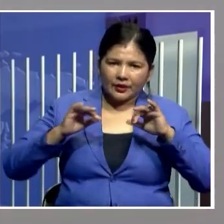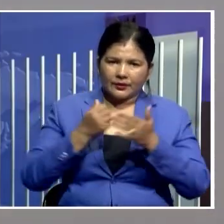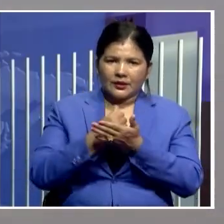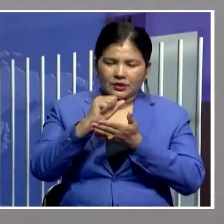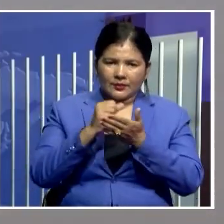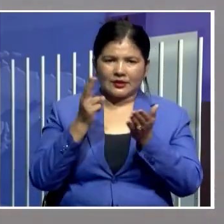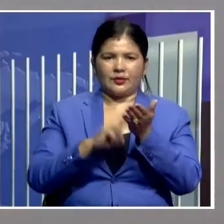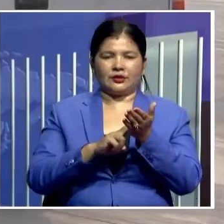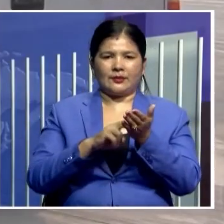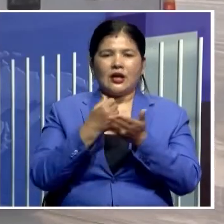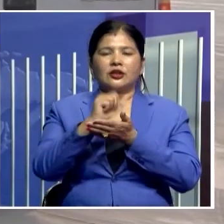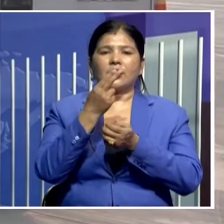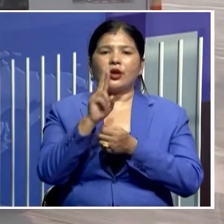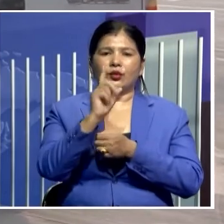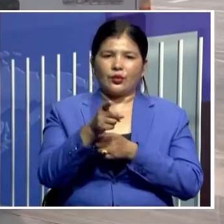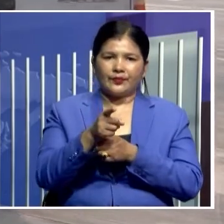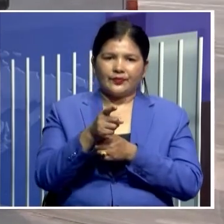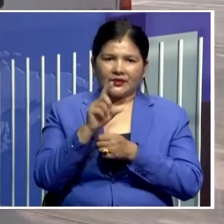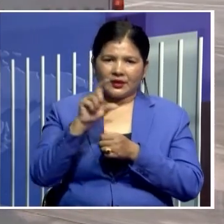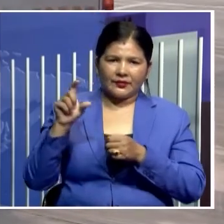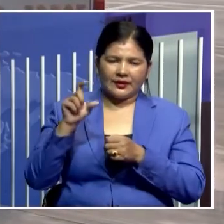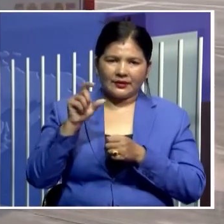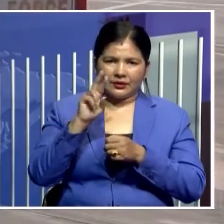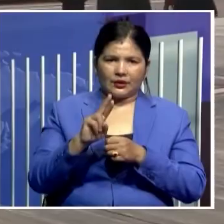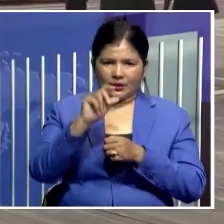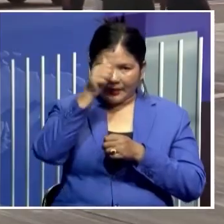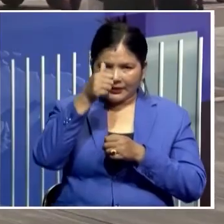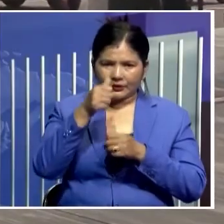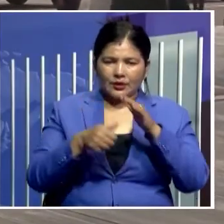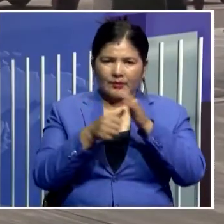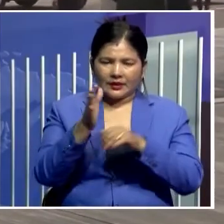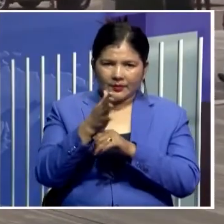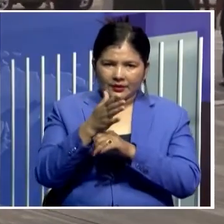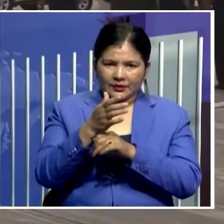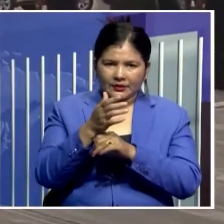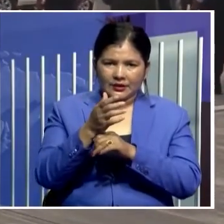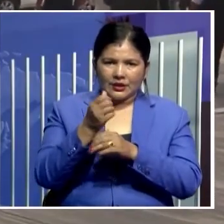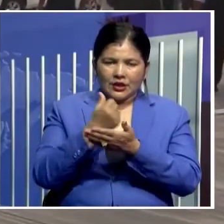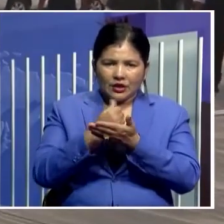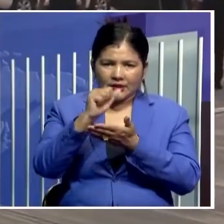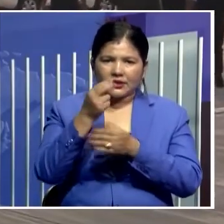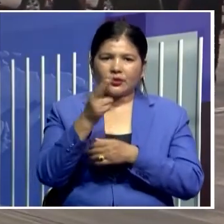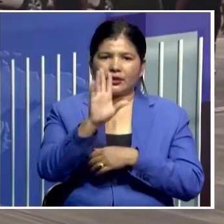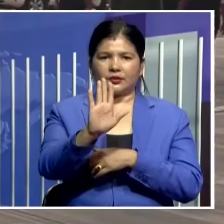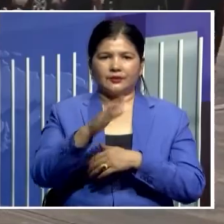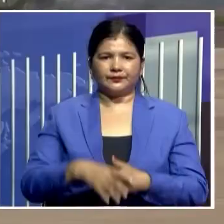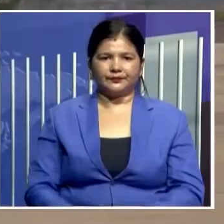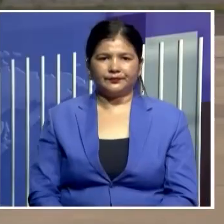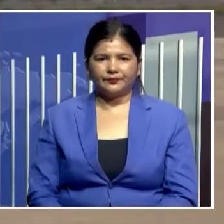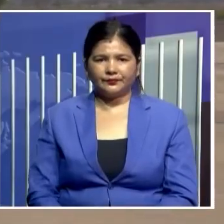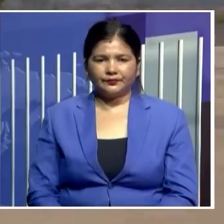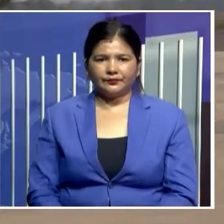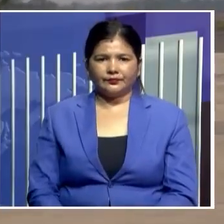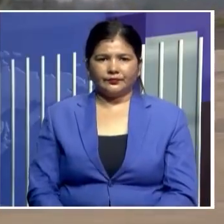पत्रमा हस्ताक्षर भएको हो। नेपाल र भारतका प्रतिनिधिमण्डलबीच सो समझदारी पत्रमा हस्ताक्षर भएको छ।